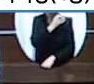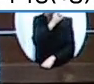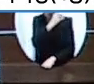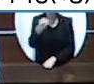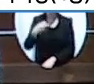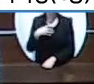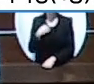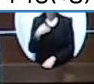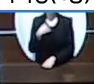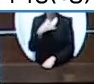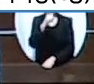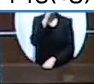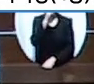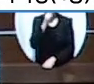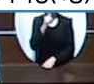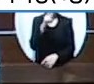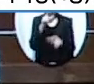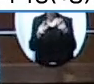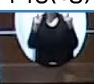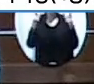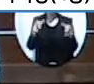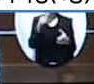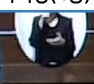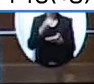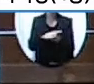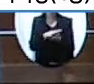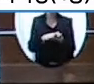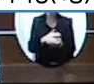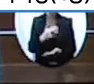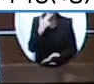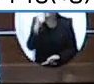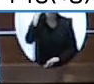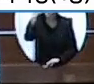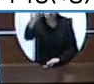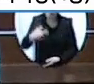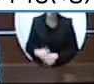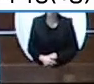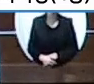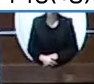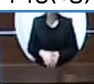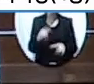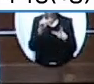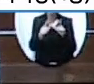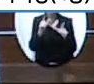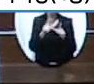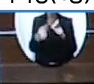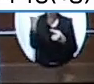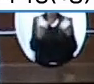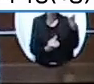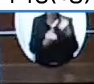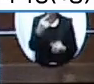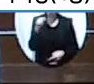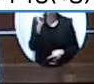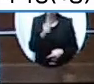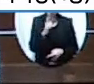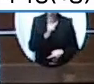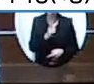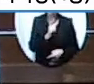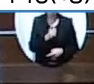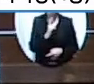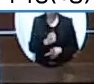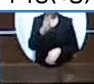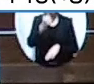들었습니다. 안동에는 물놀이 시설이 없으니까 안동에서 오는 물놀이객으로 우리